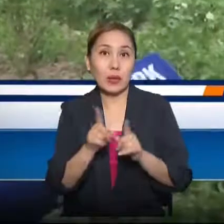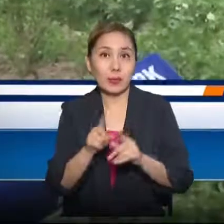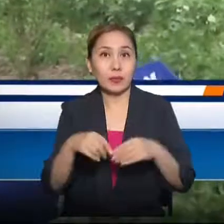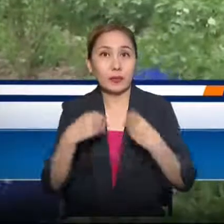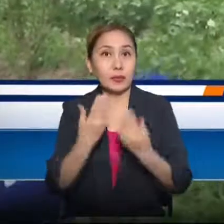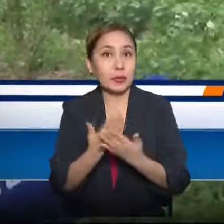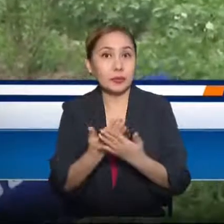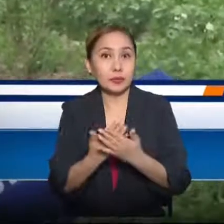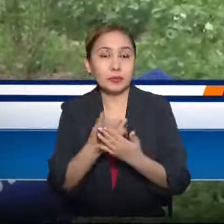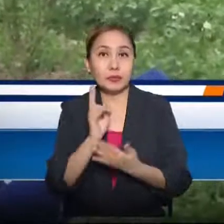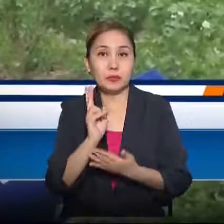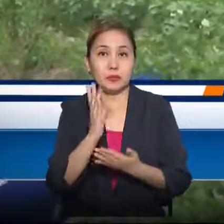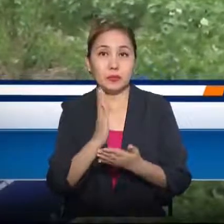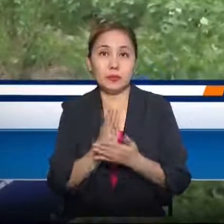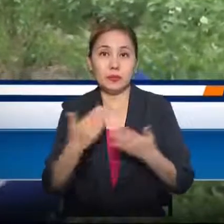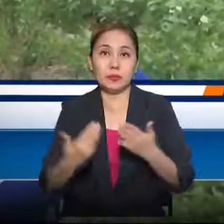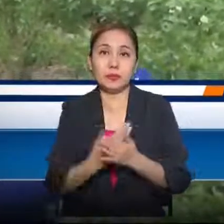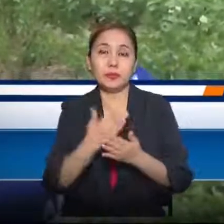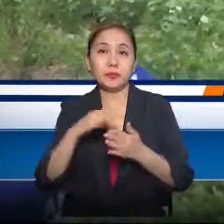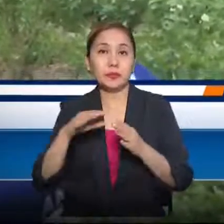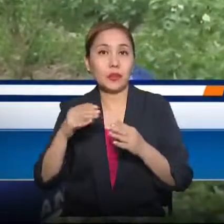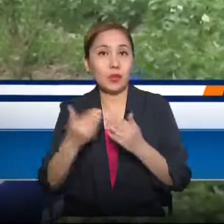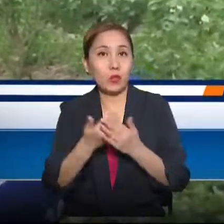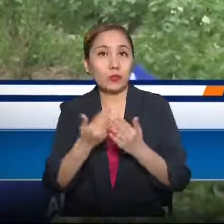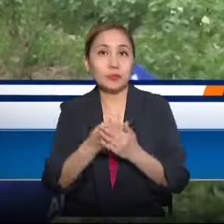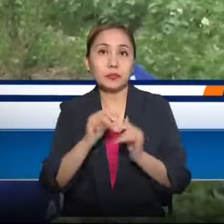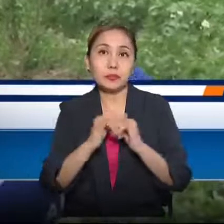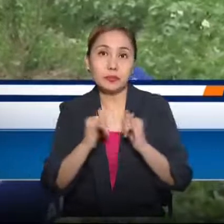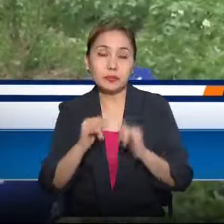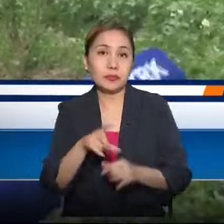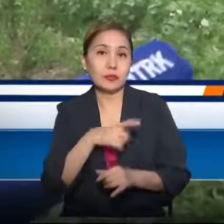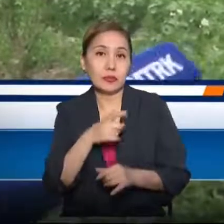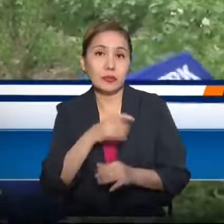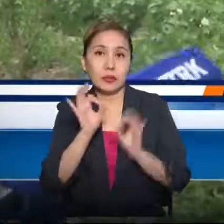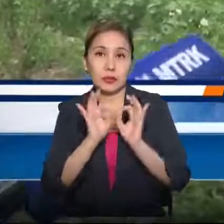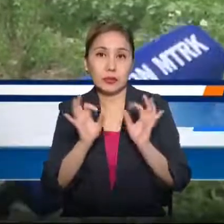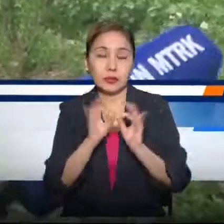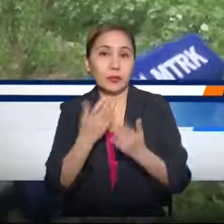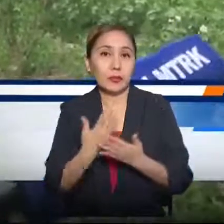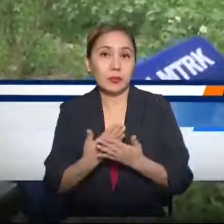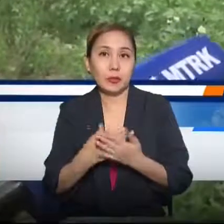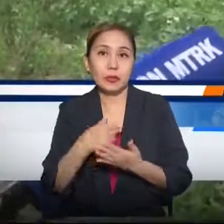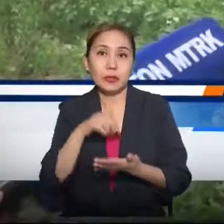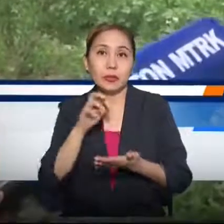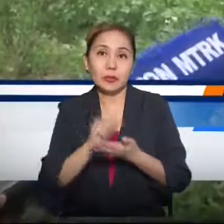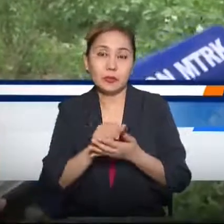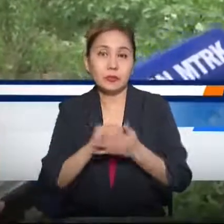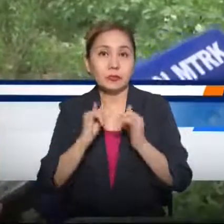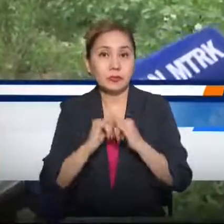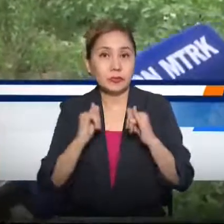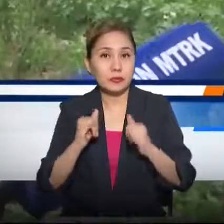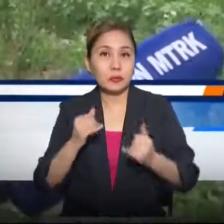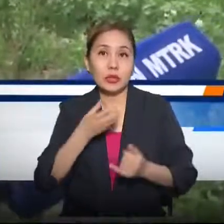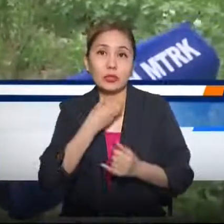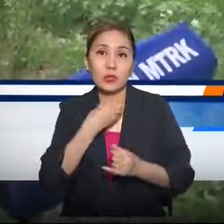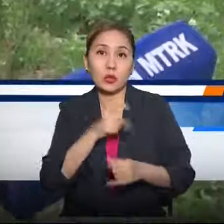К примеру, если есть какие-то новости в сфере развития фермерства, то нам сразу рассказывают о них. Например, мы занимаемся развитием животноводства.